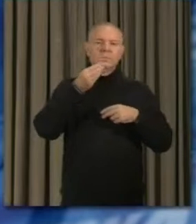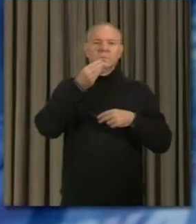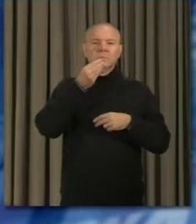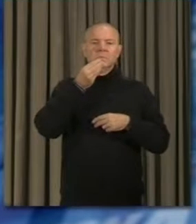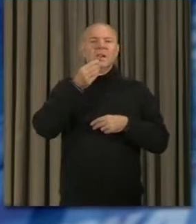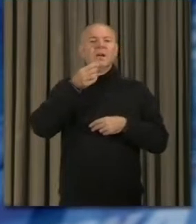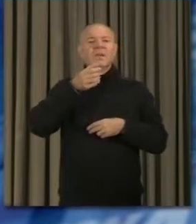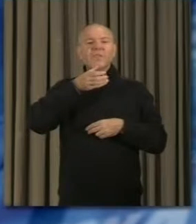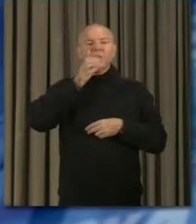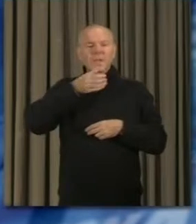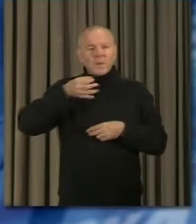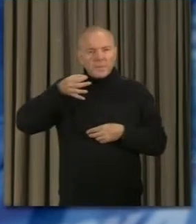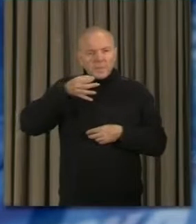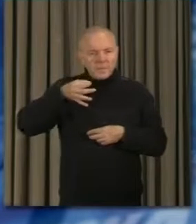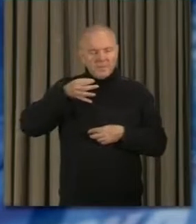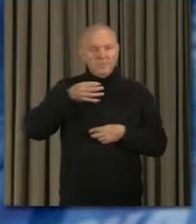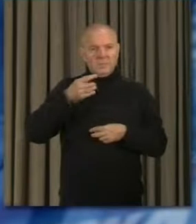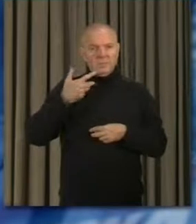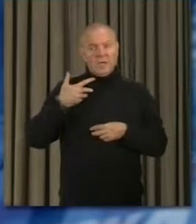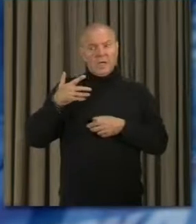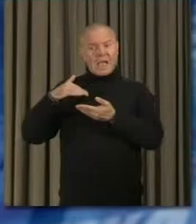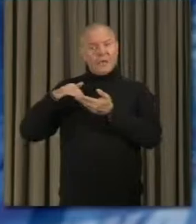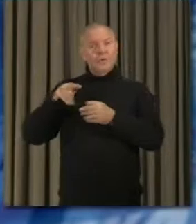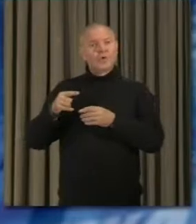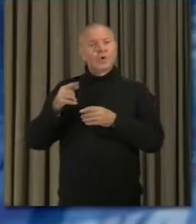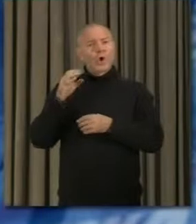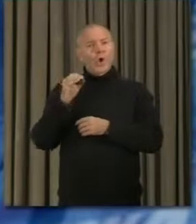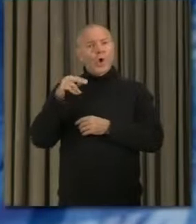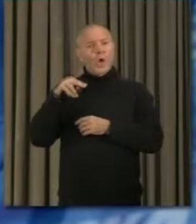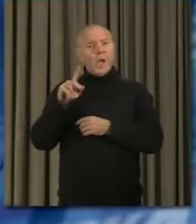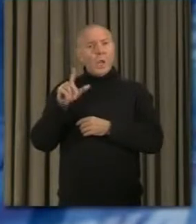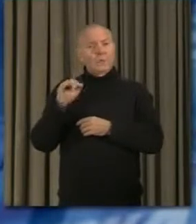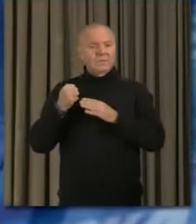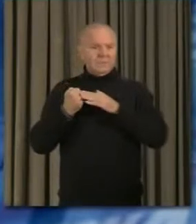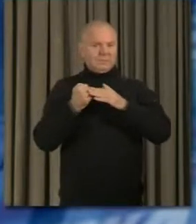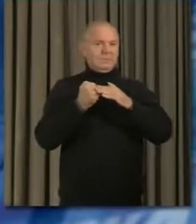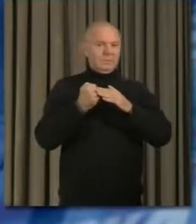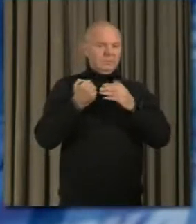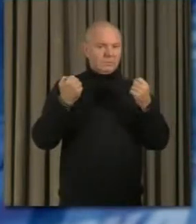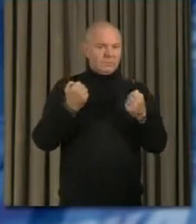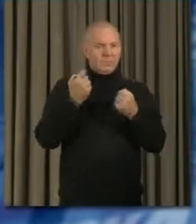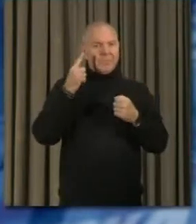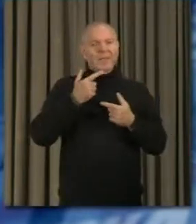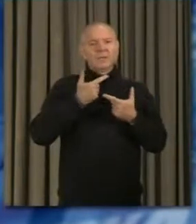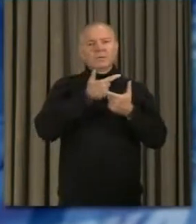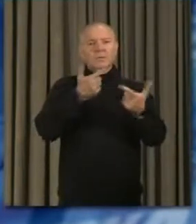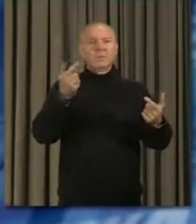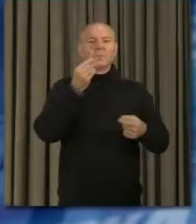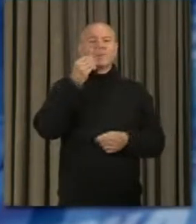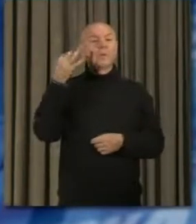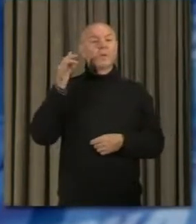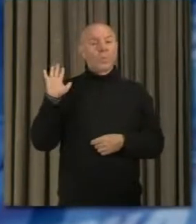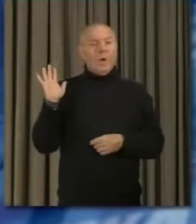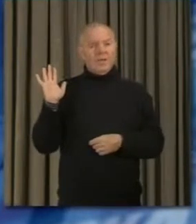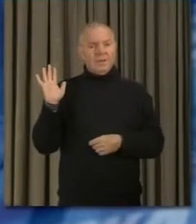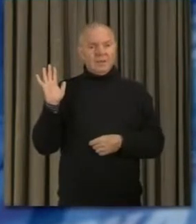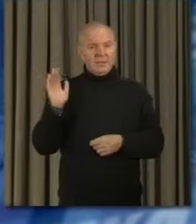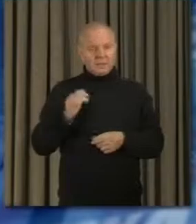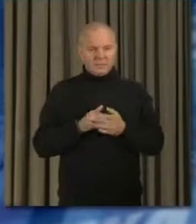supportati dai soci della Onlus persone che si sono impegnate a fondo per garantire ai partecipanti cibi e bevande di qualità che sono